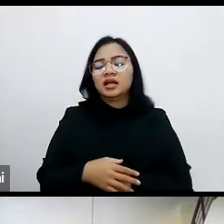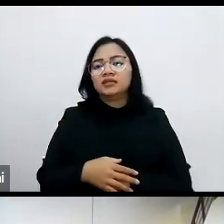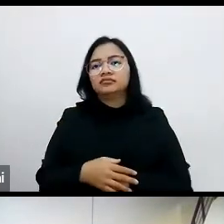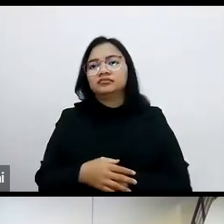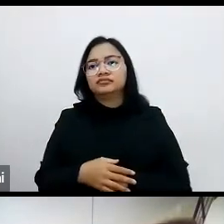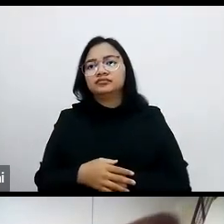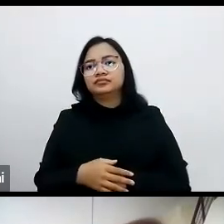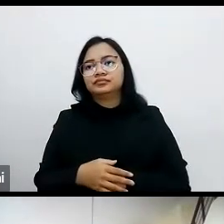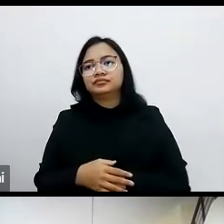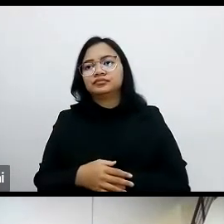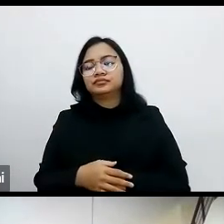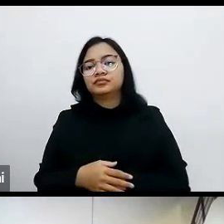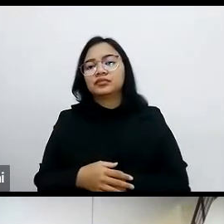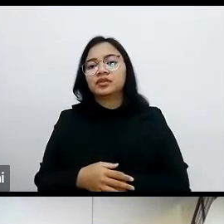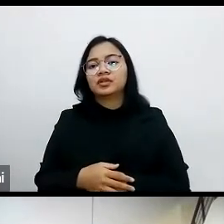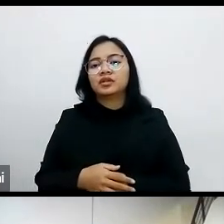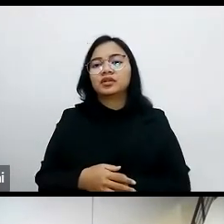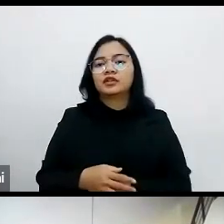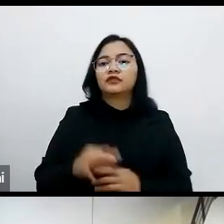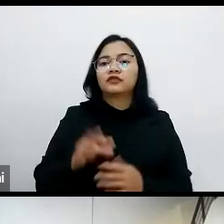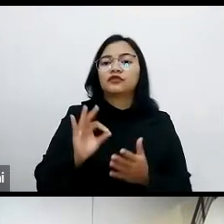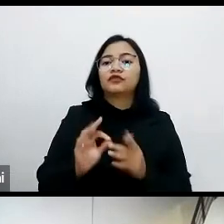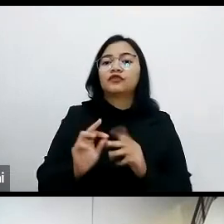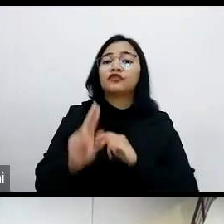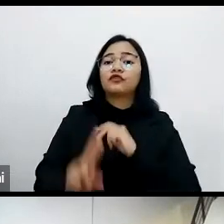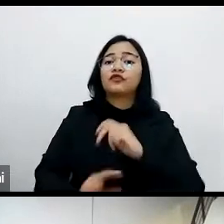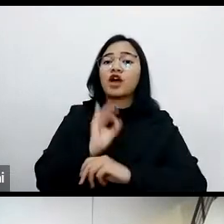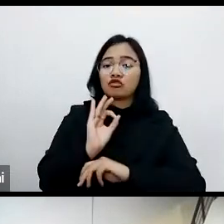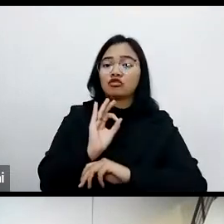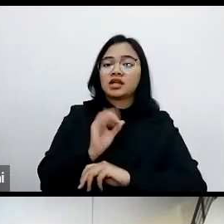di fakultas saya sih mungkin